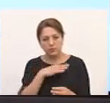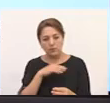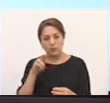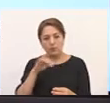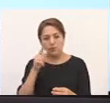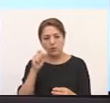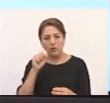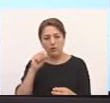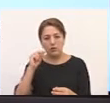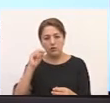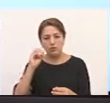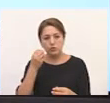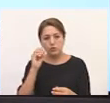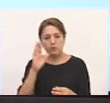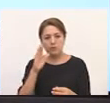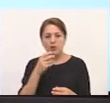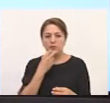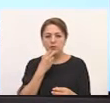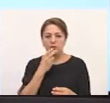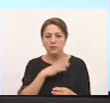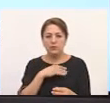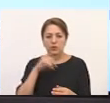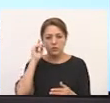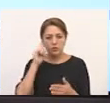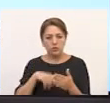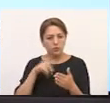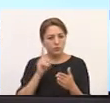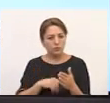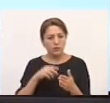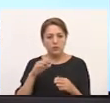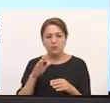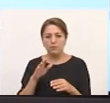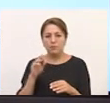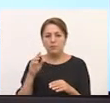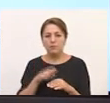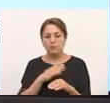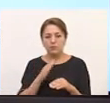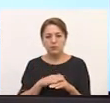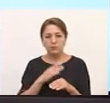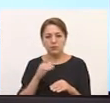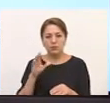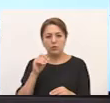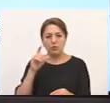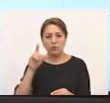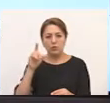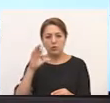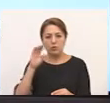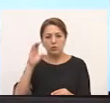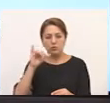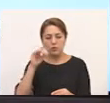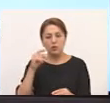Пугачев горько усмехнулся. «Не верит он в милосердие государыни, потому что